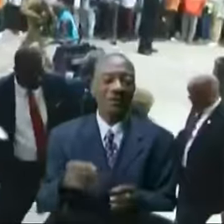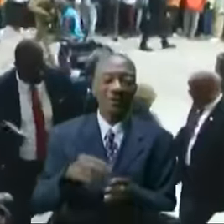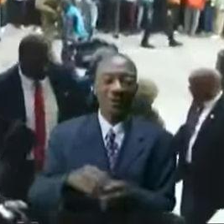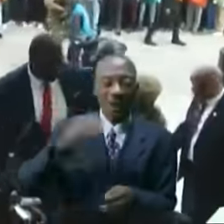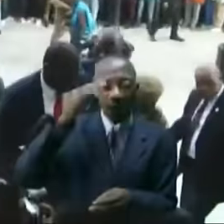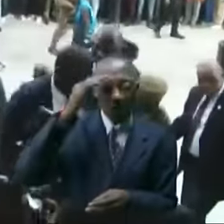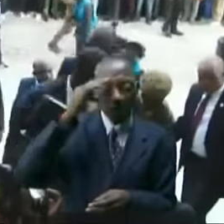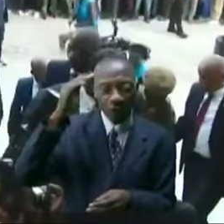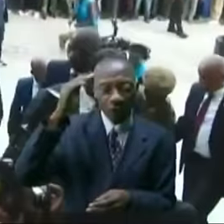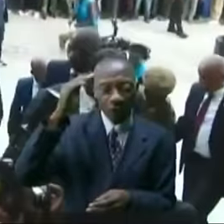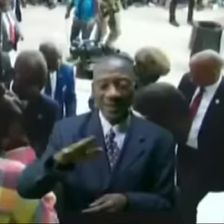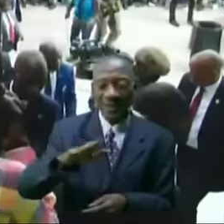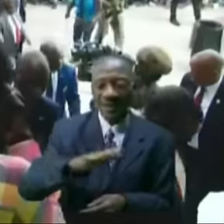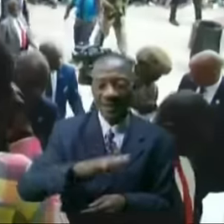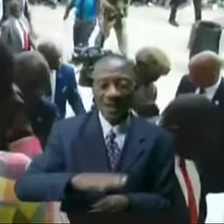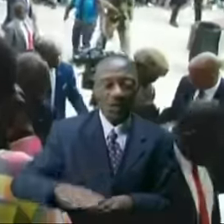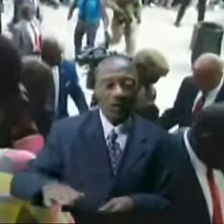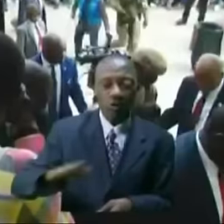nationale.